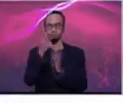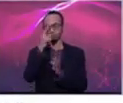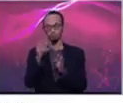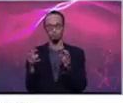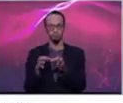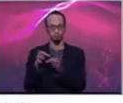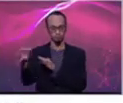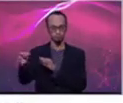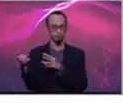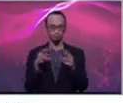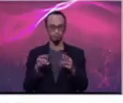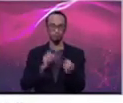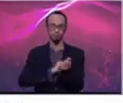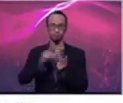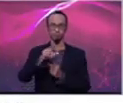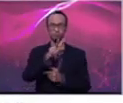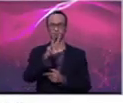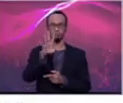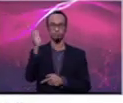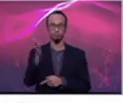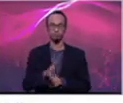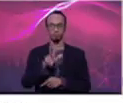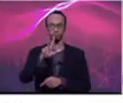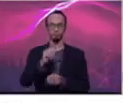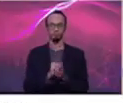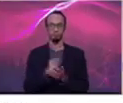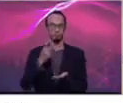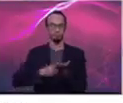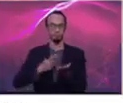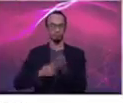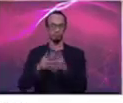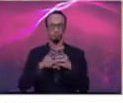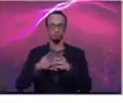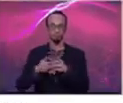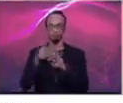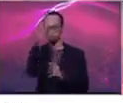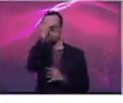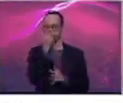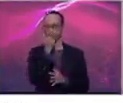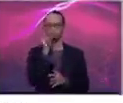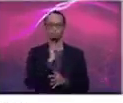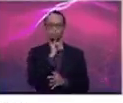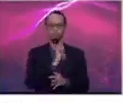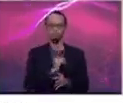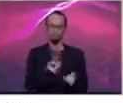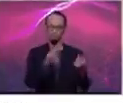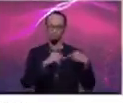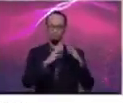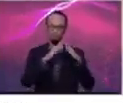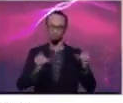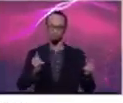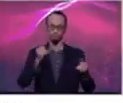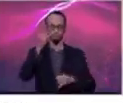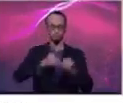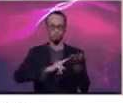Gaza diluluskan pada 25 Mac perunding as Israel dan Hamas dijangka berada di kahirah hujung minggu ini